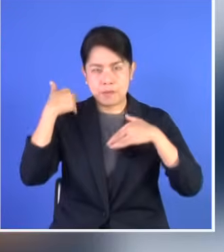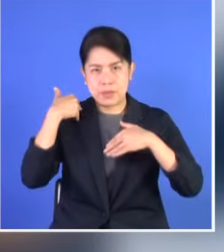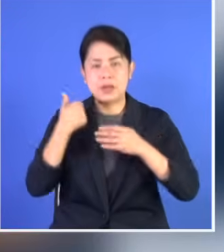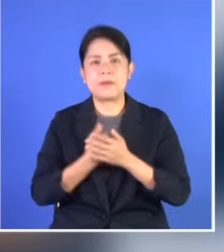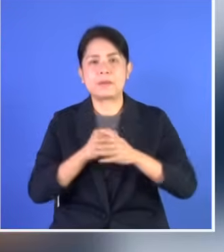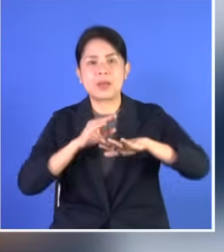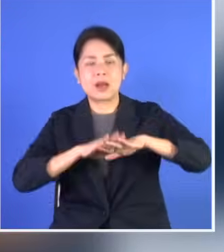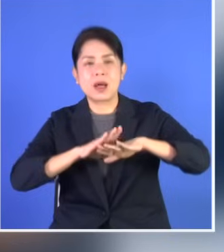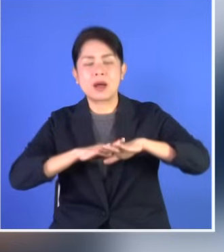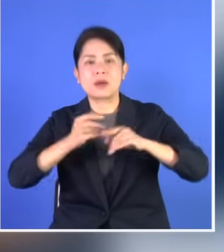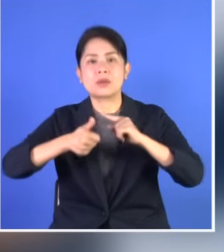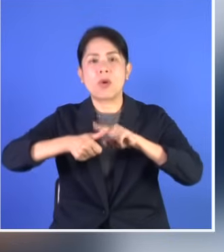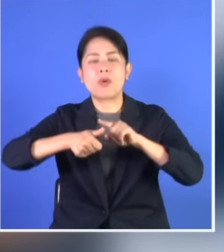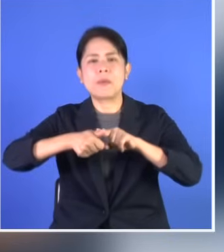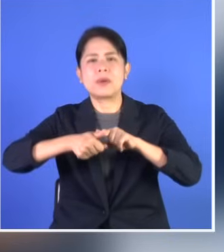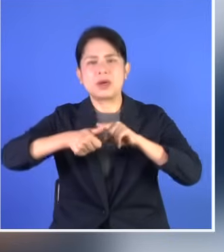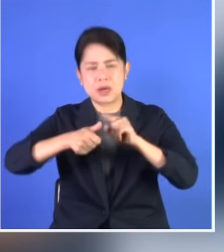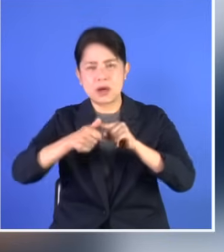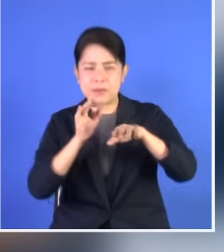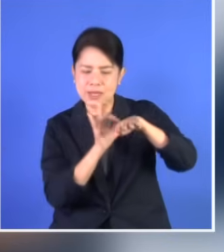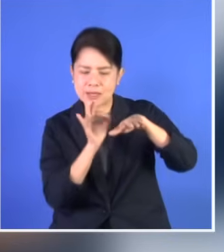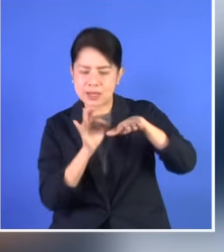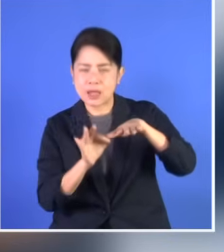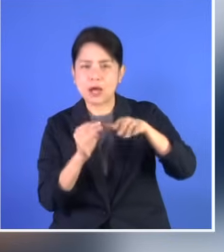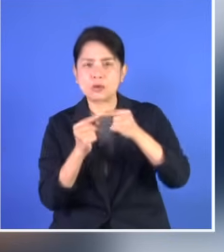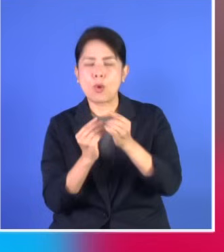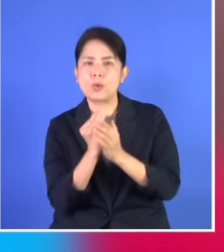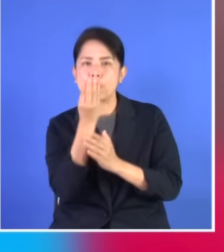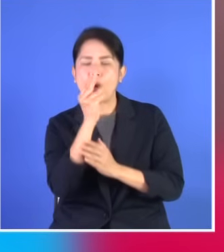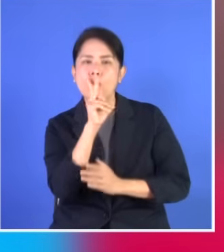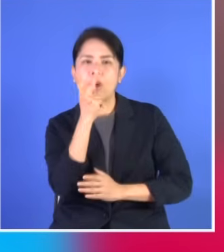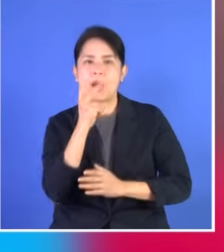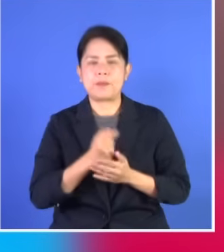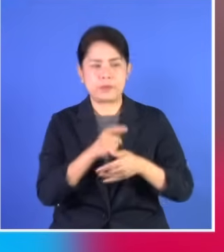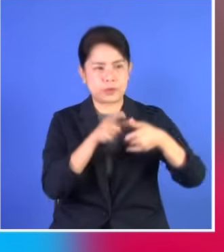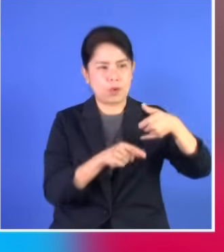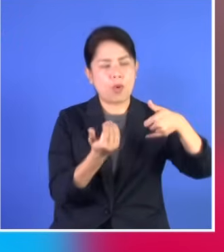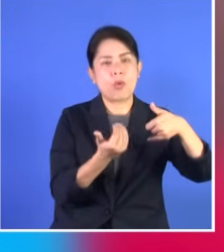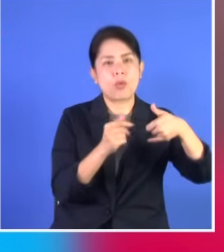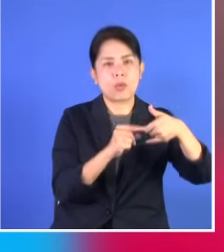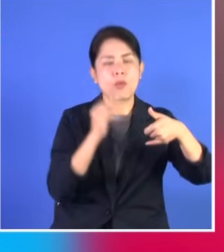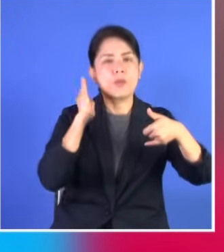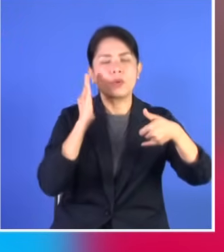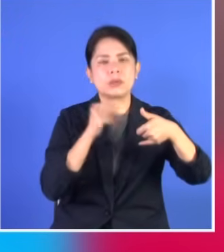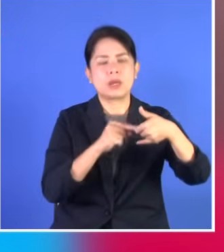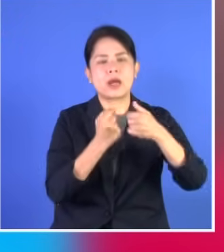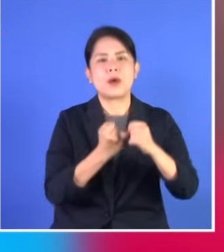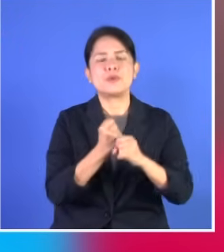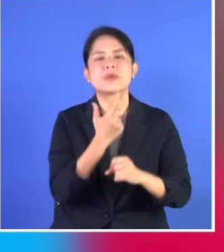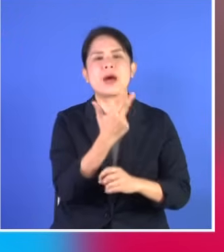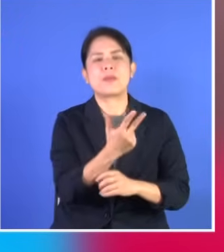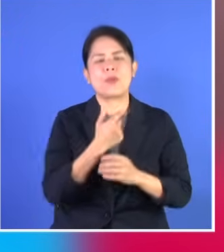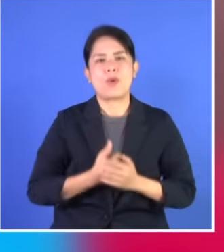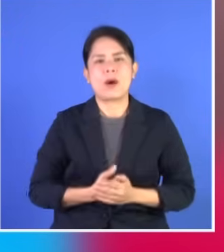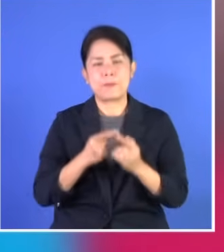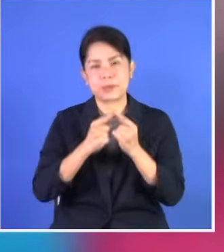ณนิ้วโป้งขวามีรอยสักรูปดอกกุหลาบส่วนเด็กนี่ผิวขาวอายุนี่3ขวบทรงผมเนี่ยสกินเฮดห้อยเ